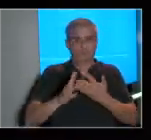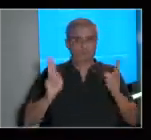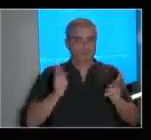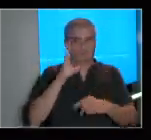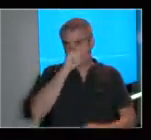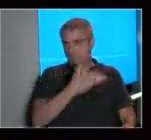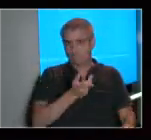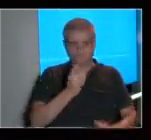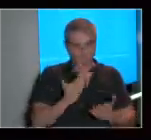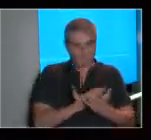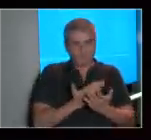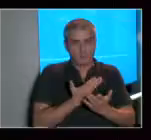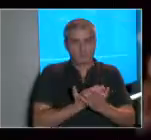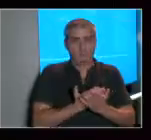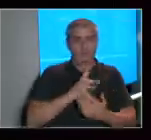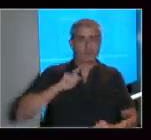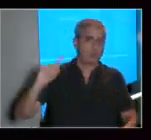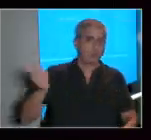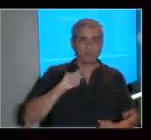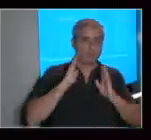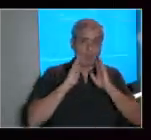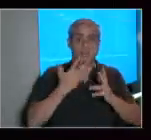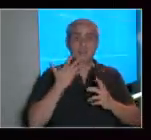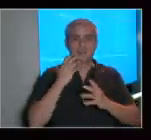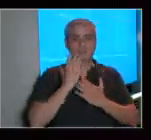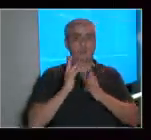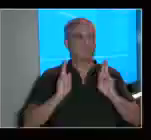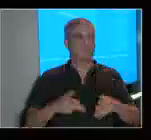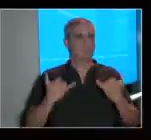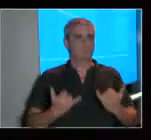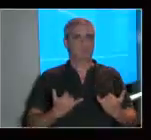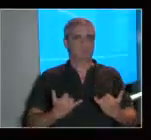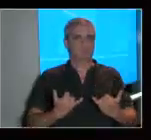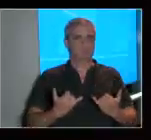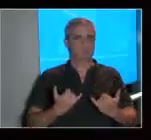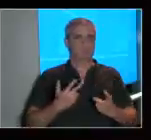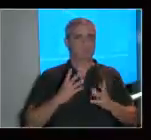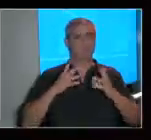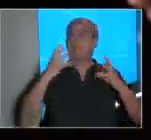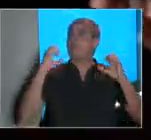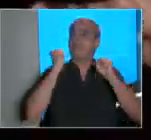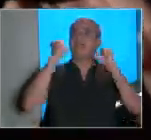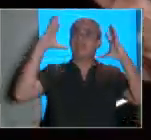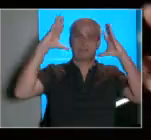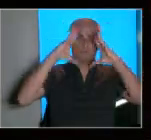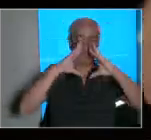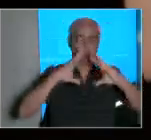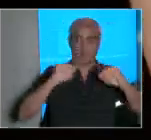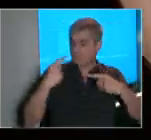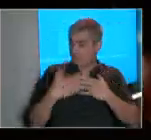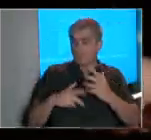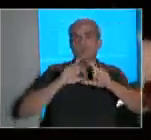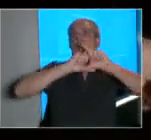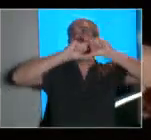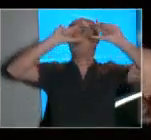בלתי נתפס, זה ממחיש לכל המפקפקים שההתחממות כבר כאן. המסע של קרחוני ענק בגרינלנד בימים האחרונים,